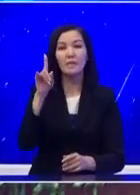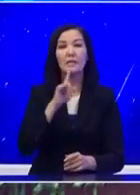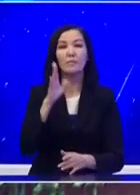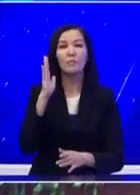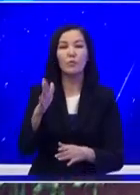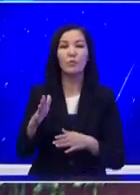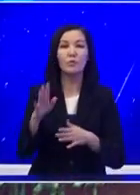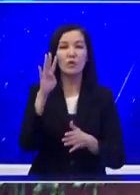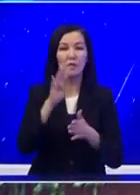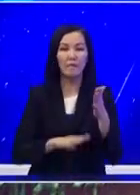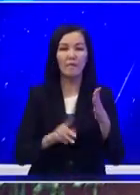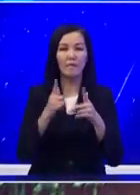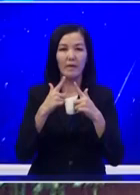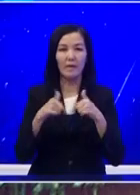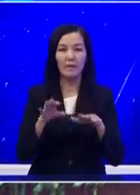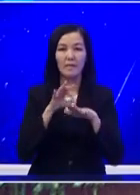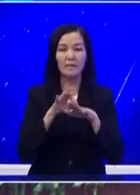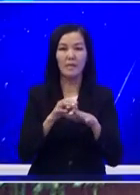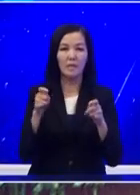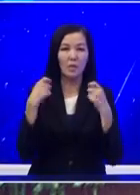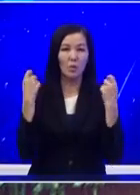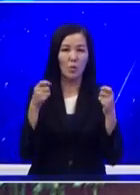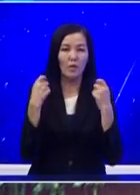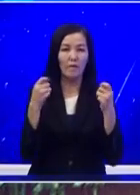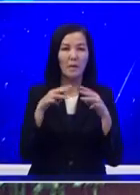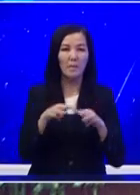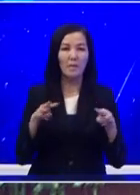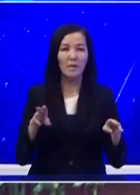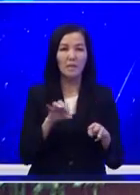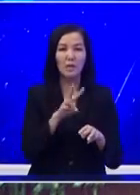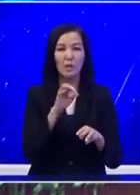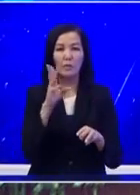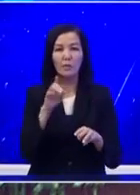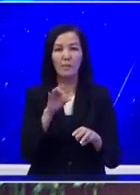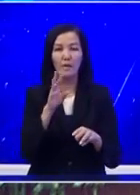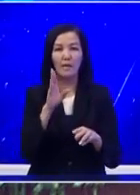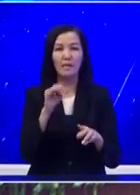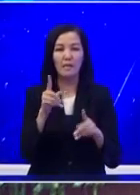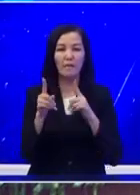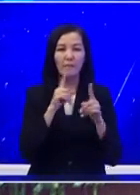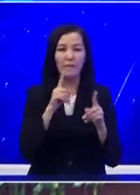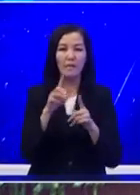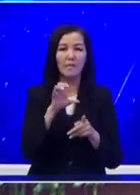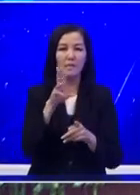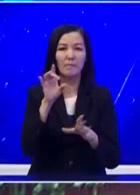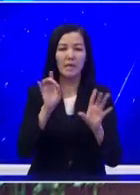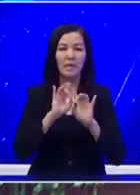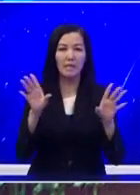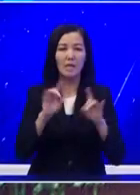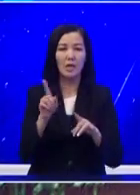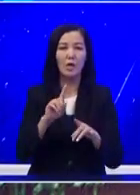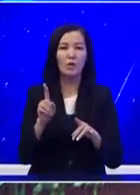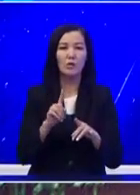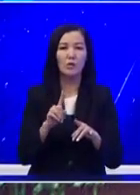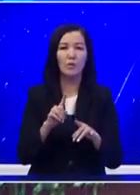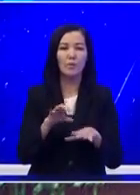Казахстанцев будут штрафовать за организацию ТОЭФ. Министр юстиции Марат Бекетаев во время брифинга с представителями СМИ рассказал, что грозит